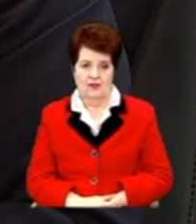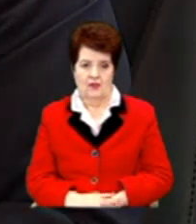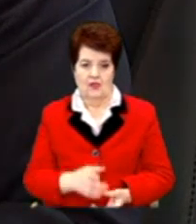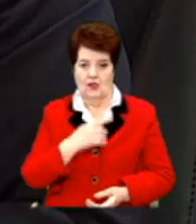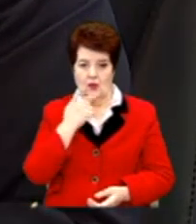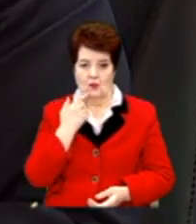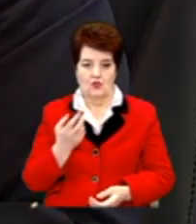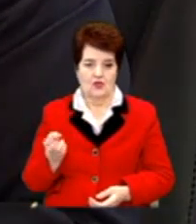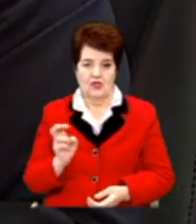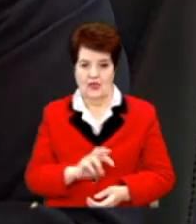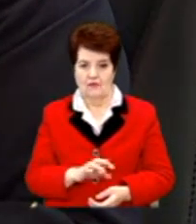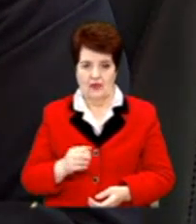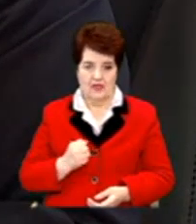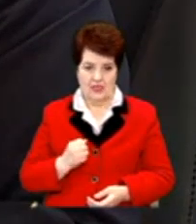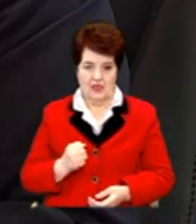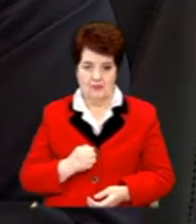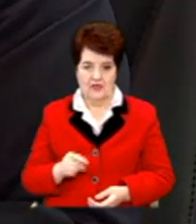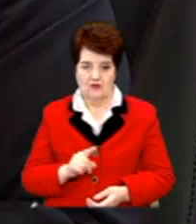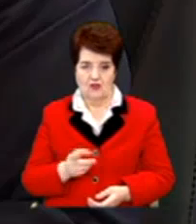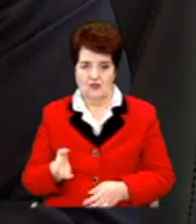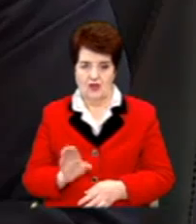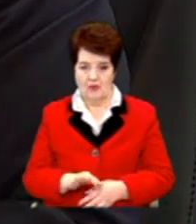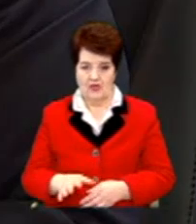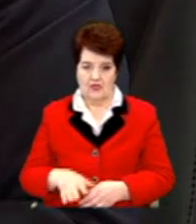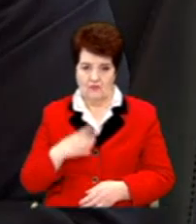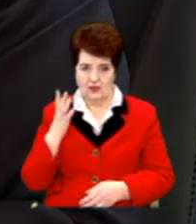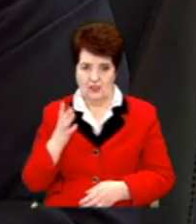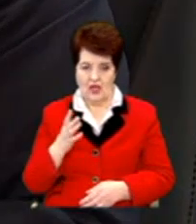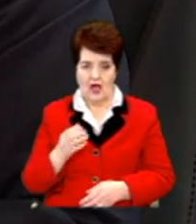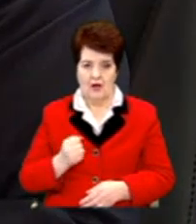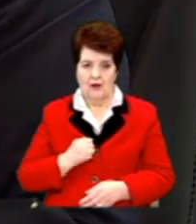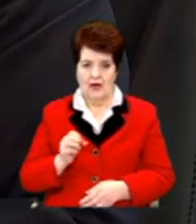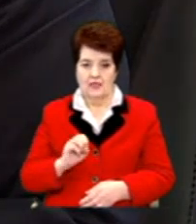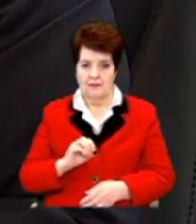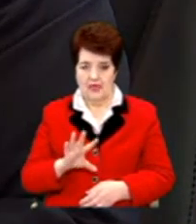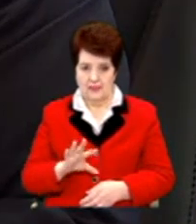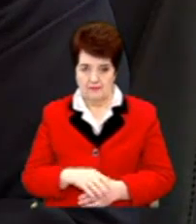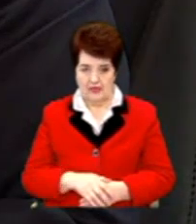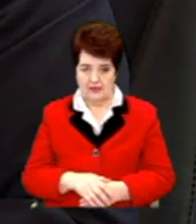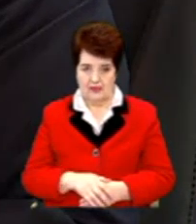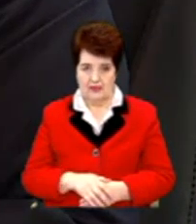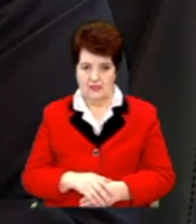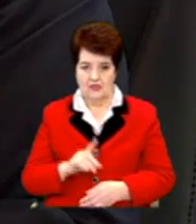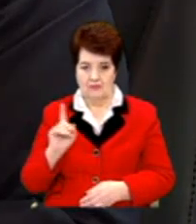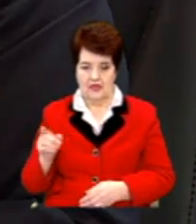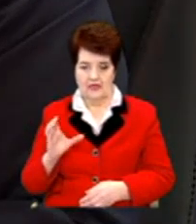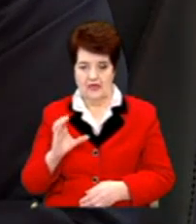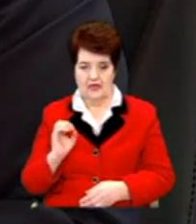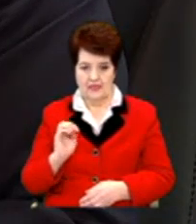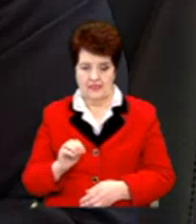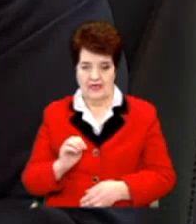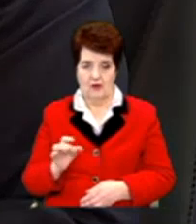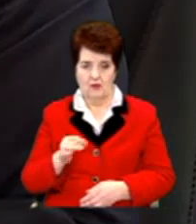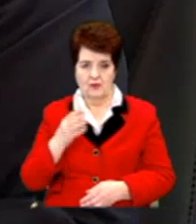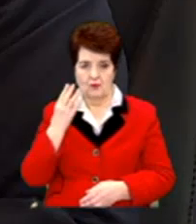Rușii n-au venit, armata, ceea ce a rămas din fosta armata 14, dislocată în partea de est a Republicii